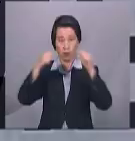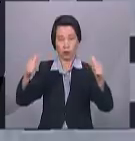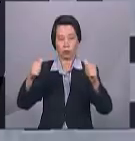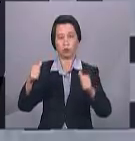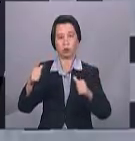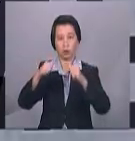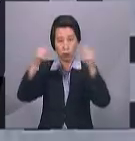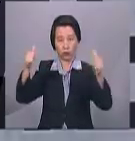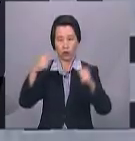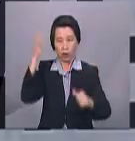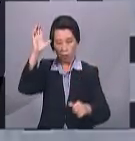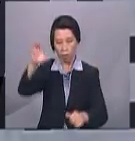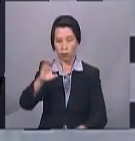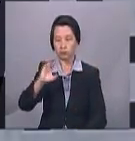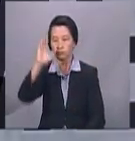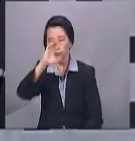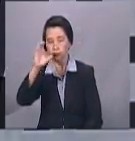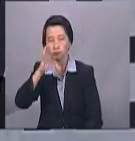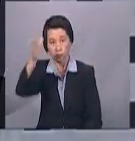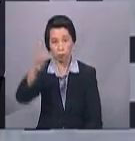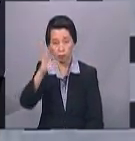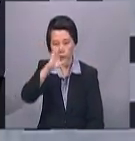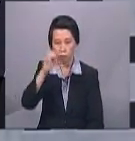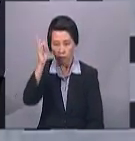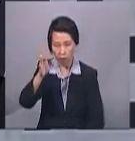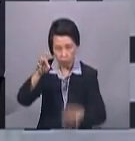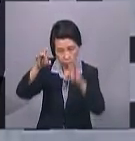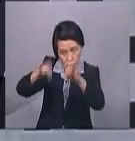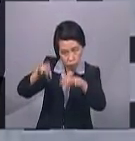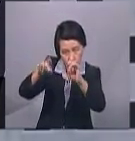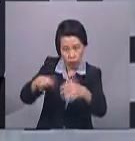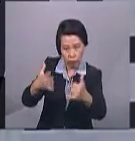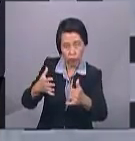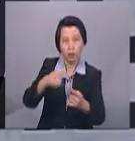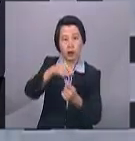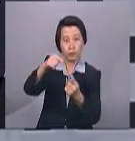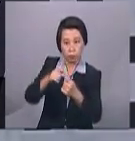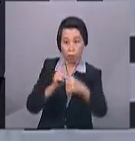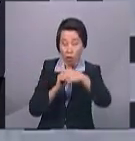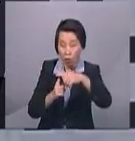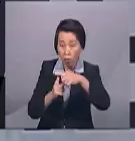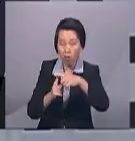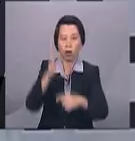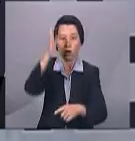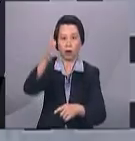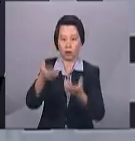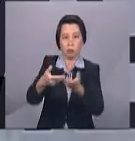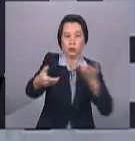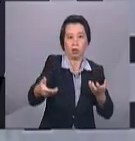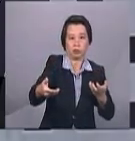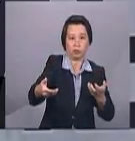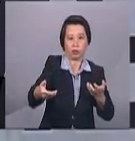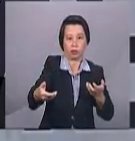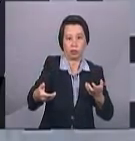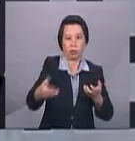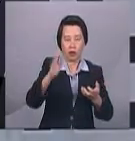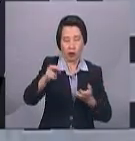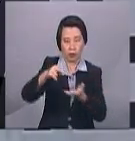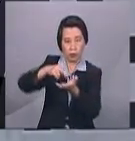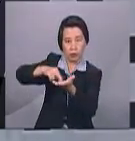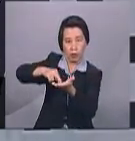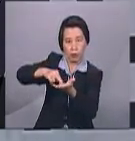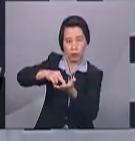kita akan mengesan, kita akan uji, dan apabila positif kita akan asingkan dan kita akan rawat.